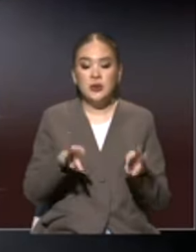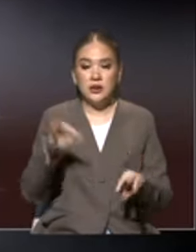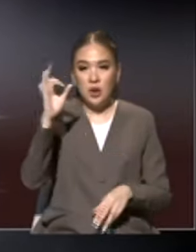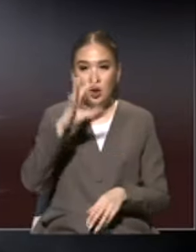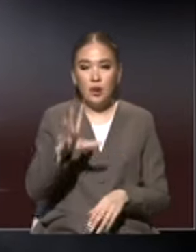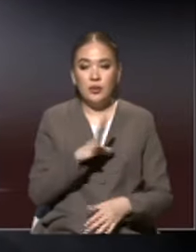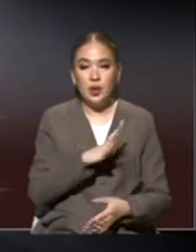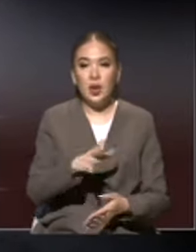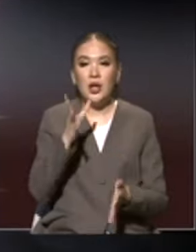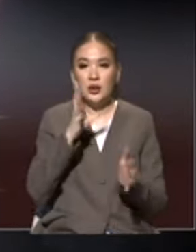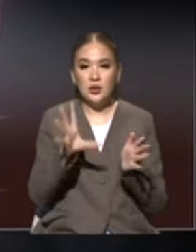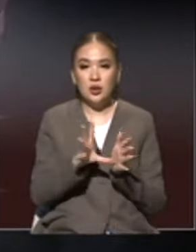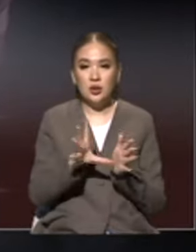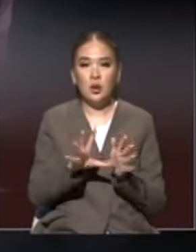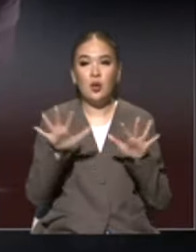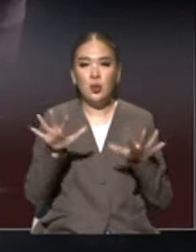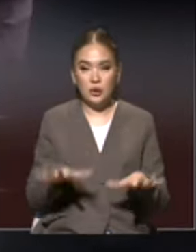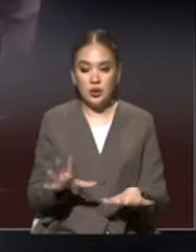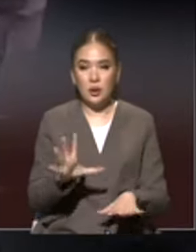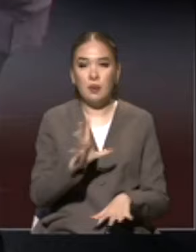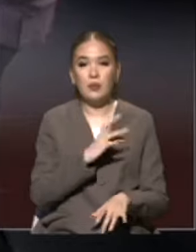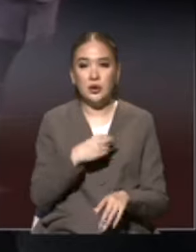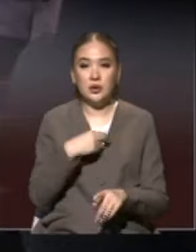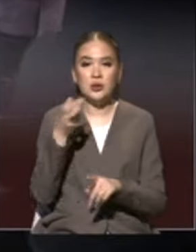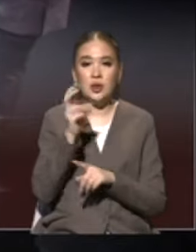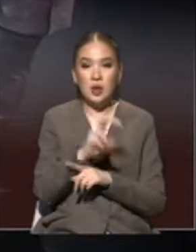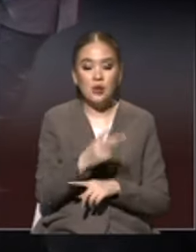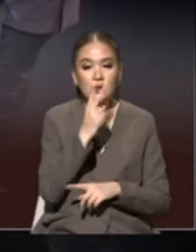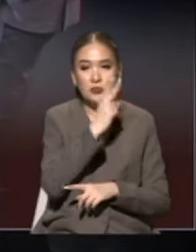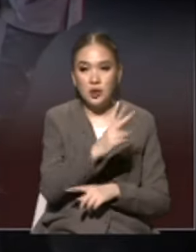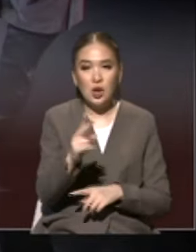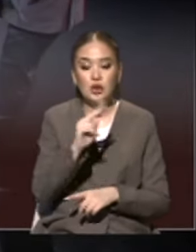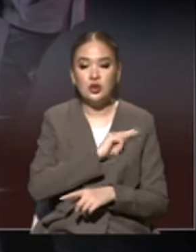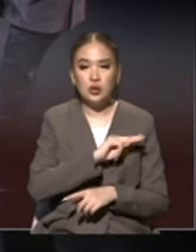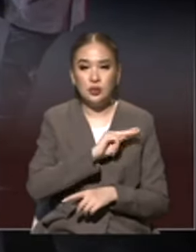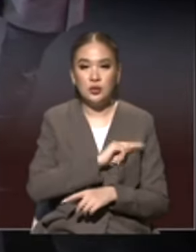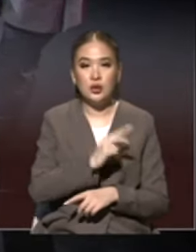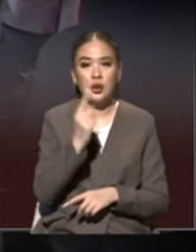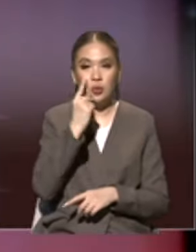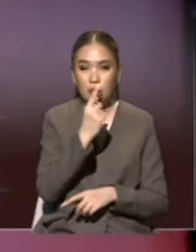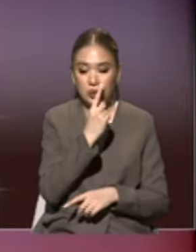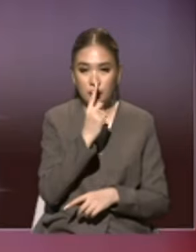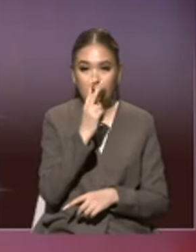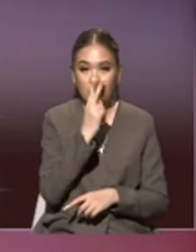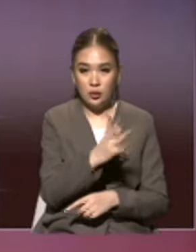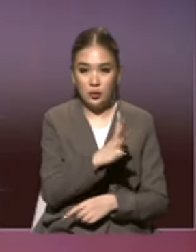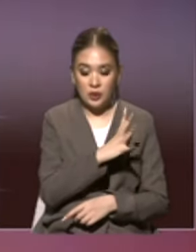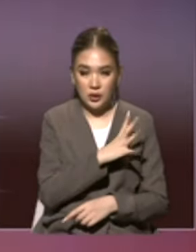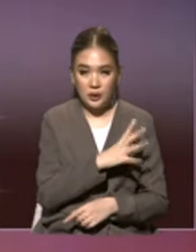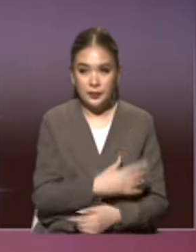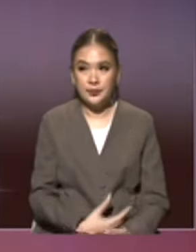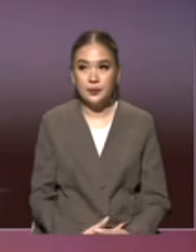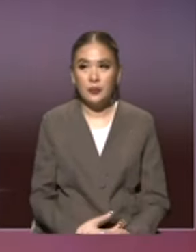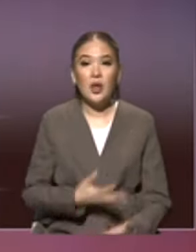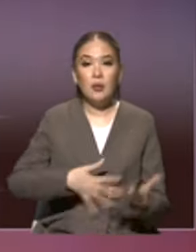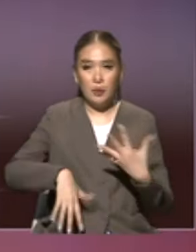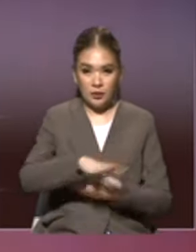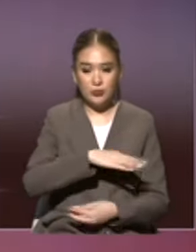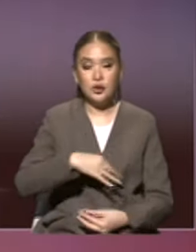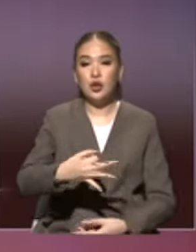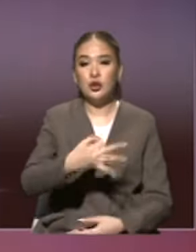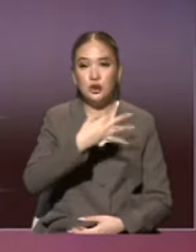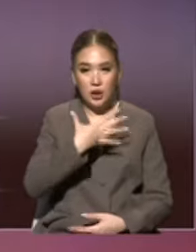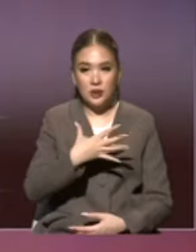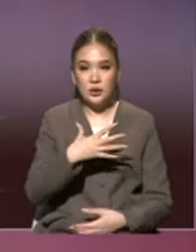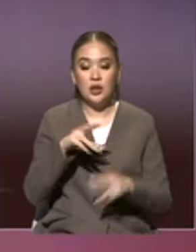болдық. Ол жерге барып, көріп, қалай жұмыс істеп жатқанын бәрі өз көзімізбен көрдік. Шын айтып отырғанда, бәріміздің көңілімізден шықты.